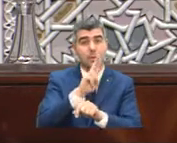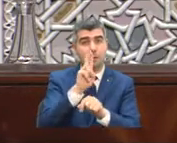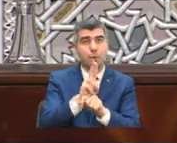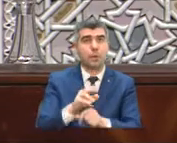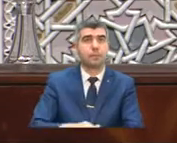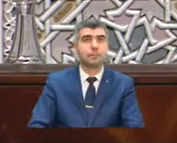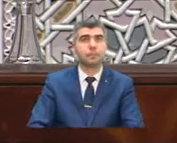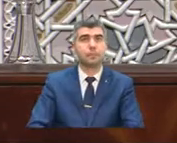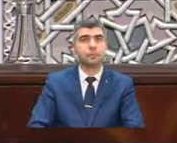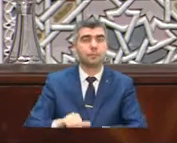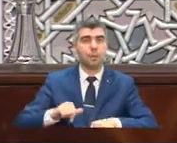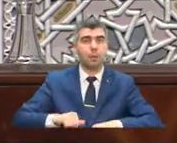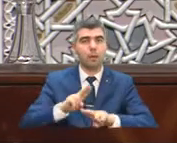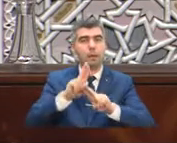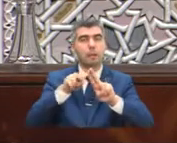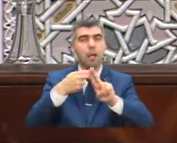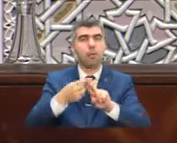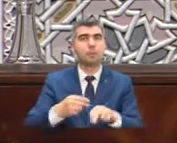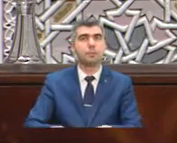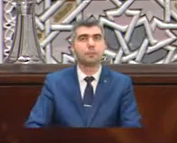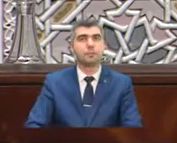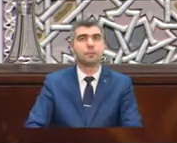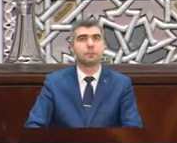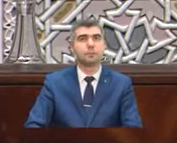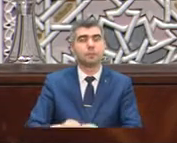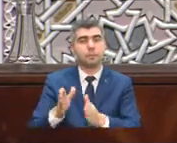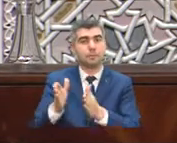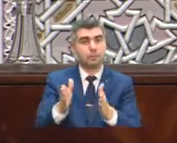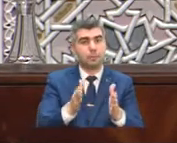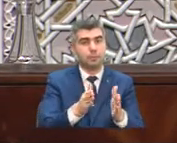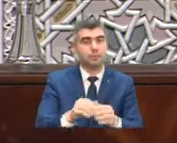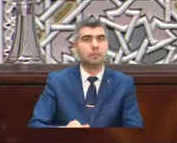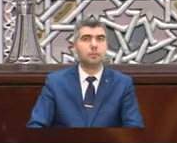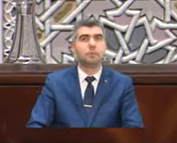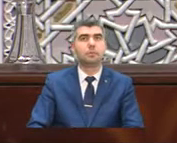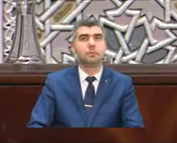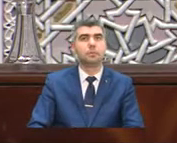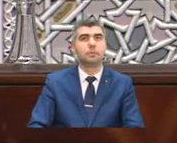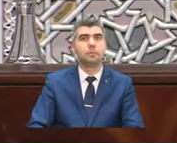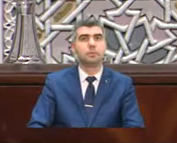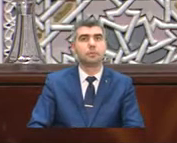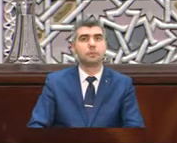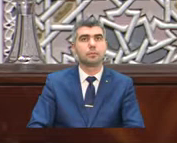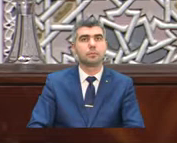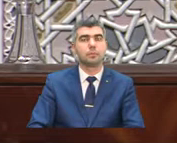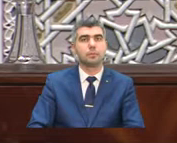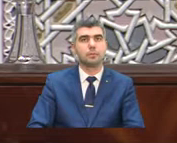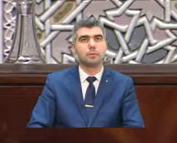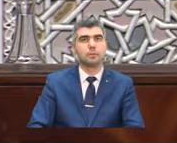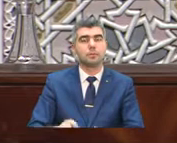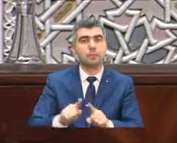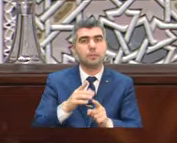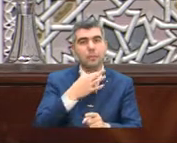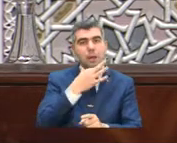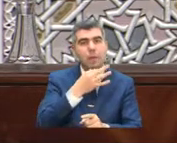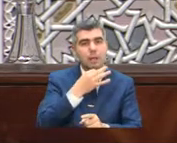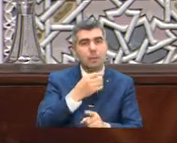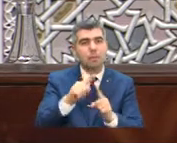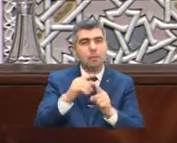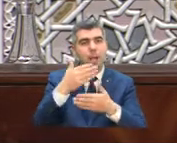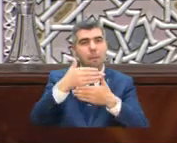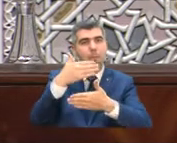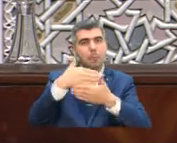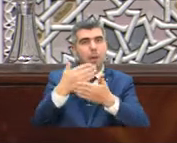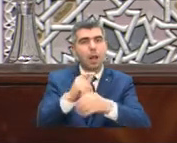كلمه السيد الوزير. ننتقل للسؤال الموالي، وهو عن تبسيط مساطر البناء بالعالم